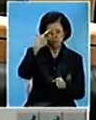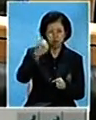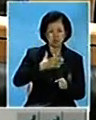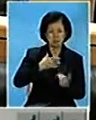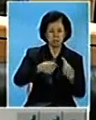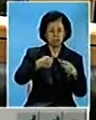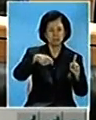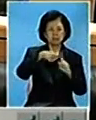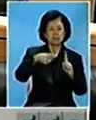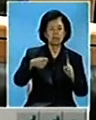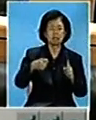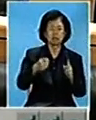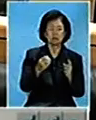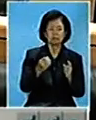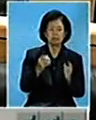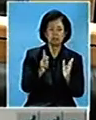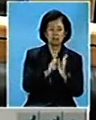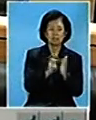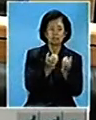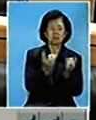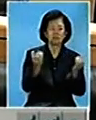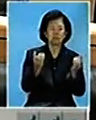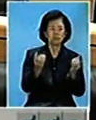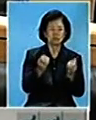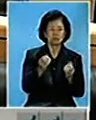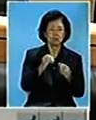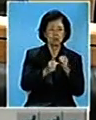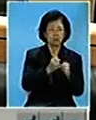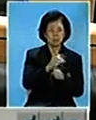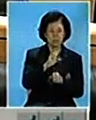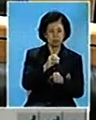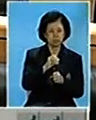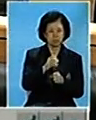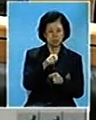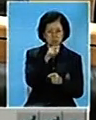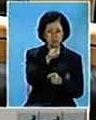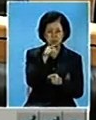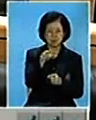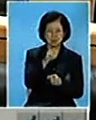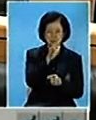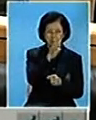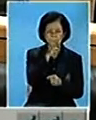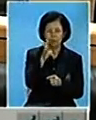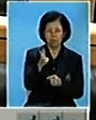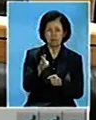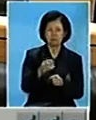แต่เวลาเราไปชี้หน้าด่าองค์กรอิสระเวลาเราชี้หน้าด่าศาลรัฐธรรมนูญเนี่ย